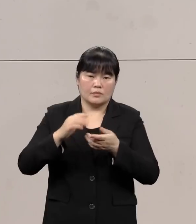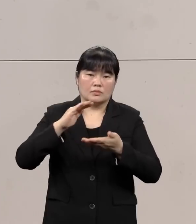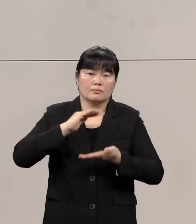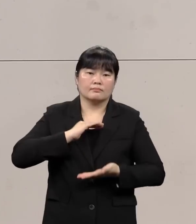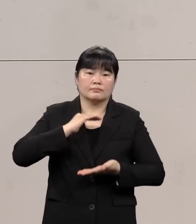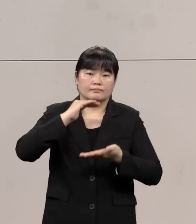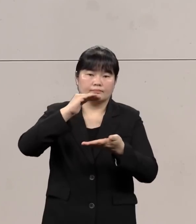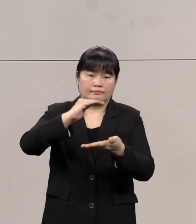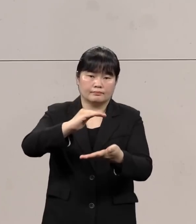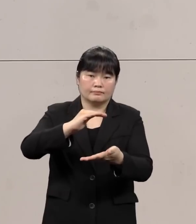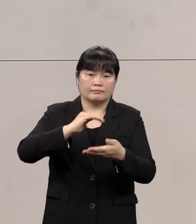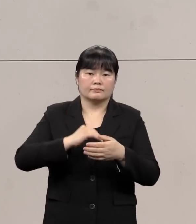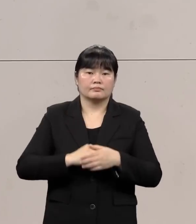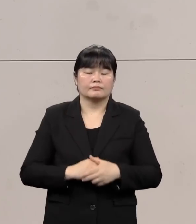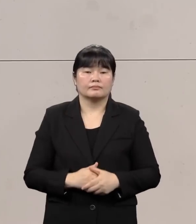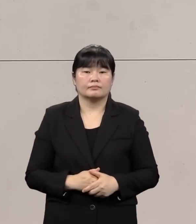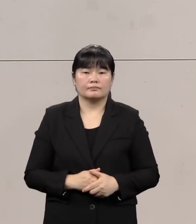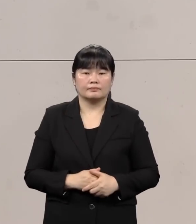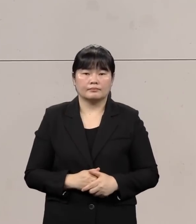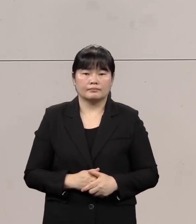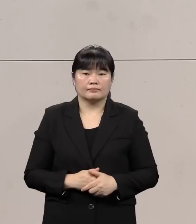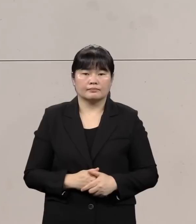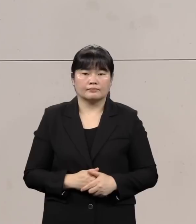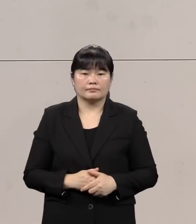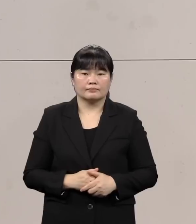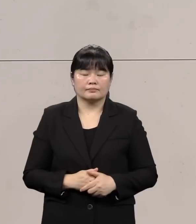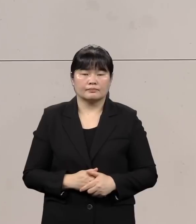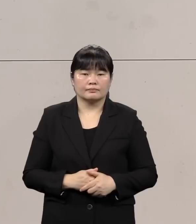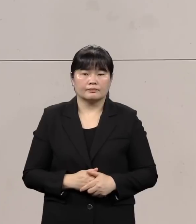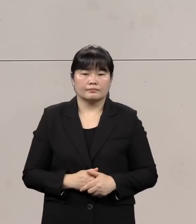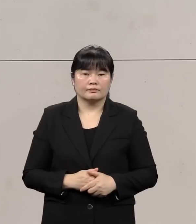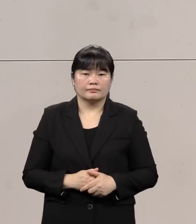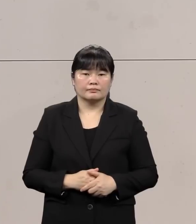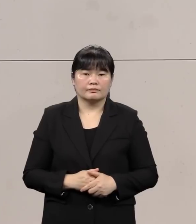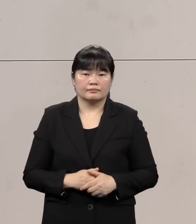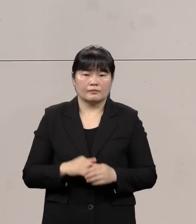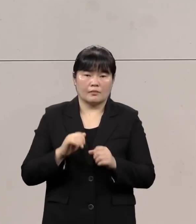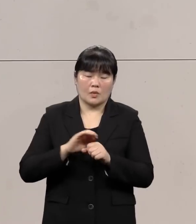주교님이 담화문을 일부 여러분들과 함께 나눕니다